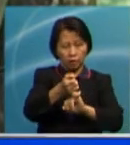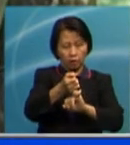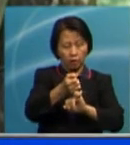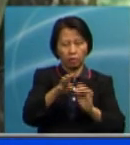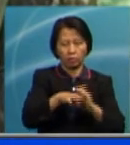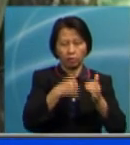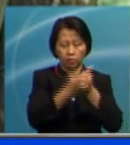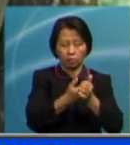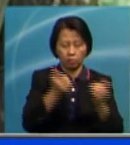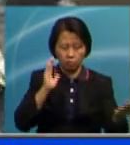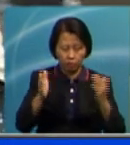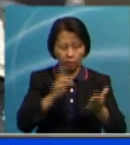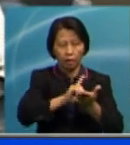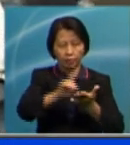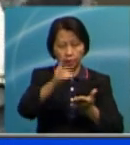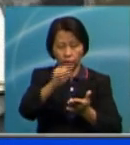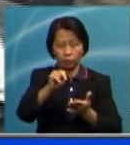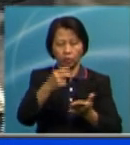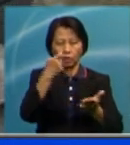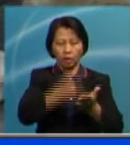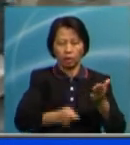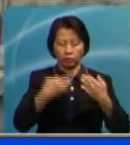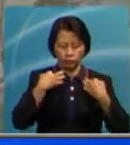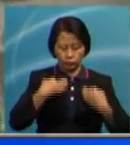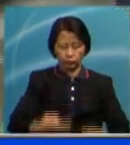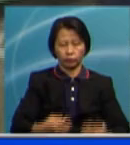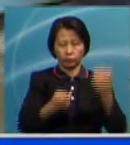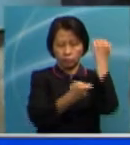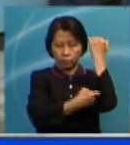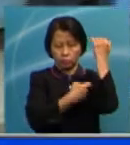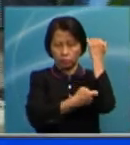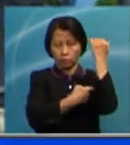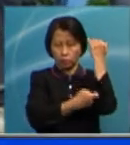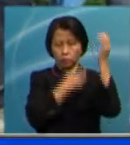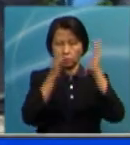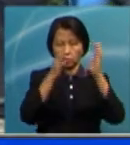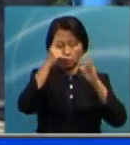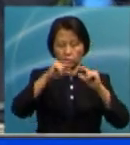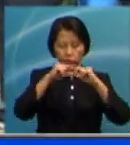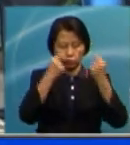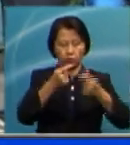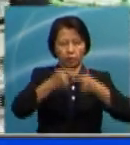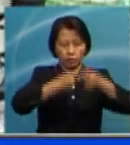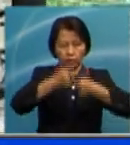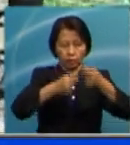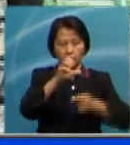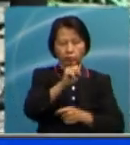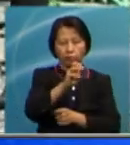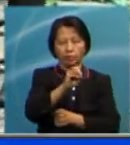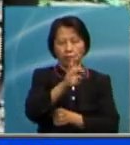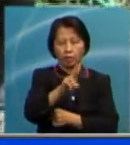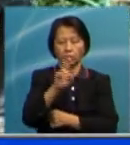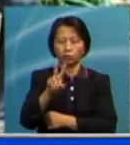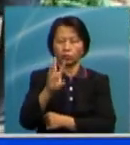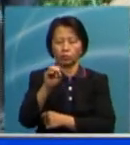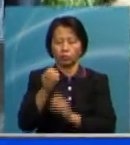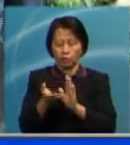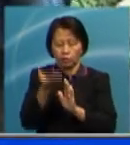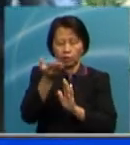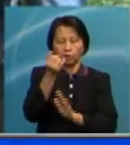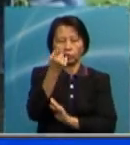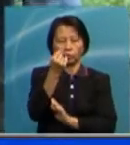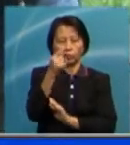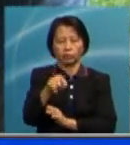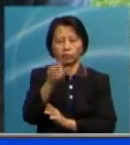berdasarkan perbandingan mingguan harga fizikal lembaga getah Malaysia bagi gred tayar smr 200 naik